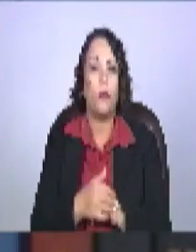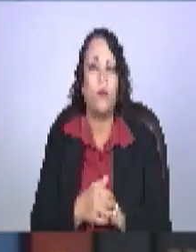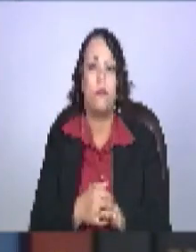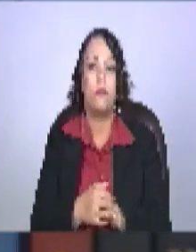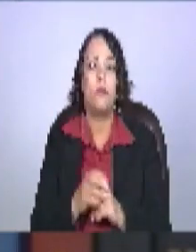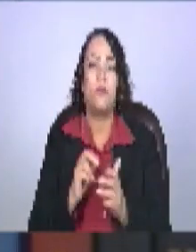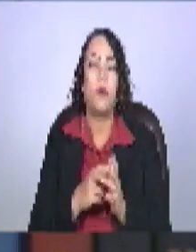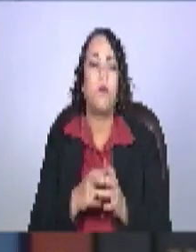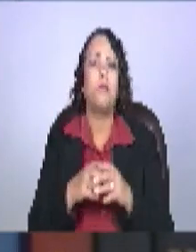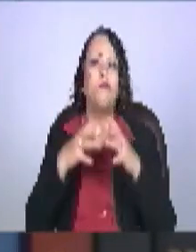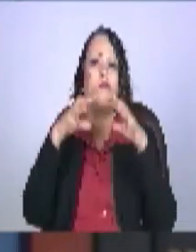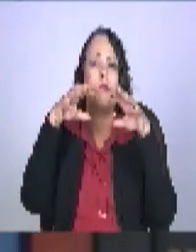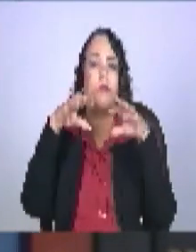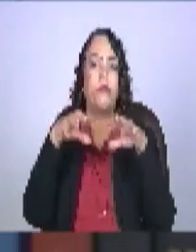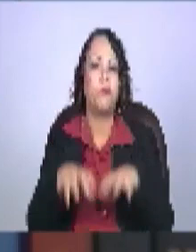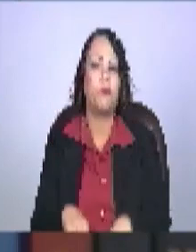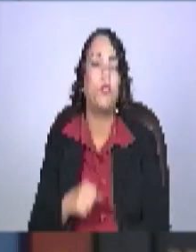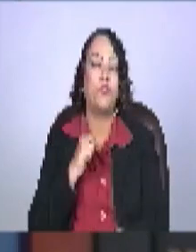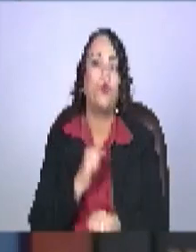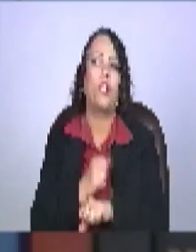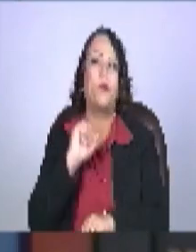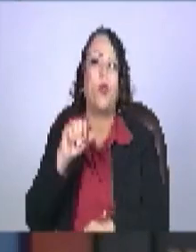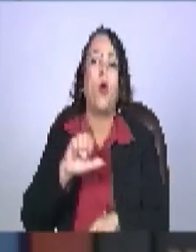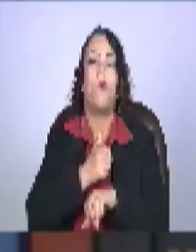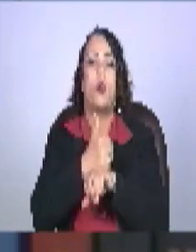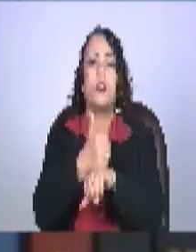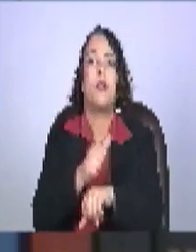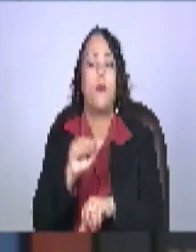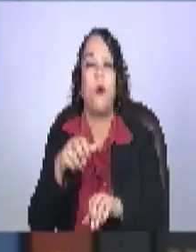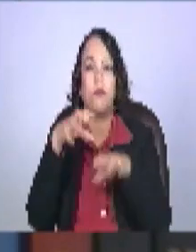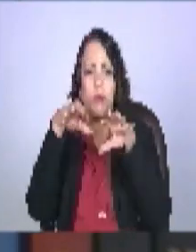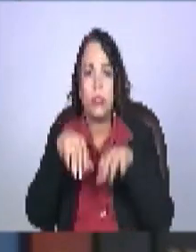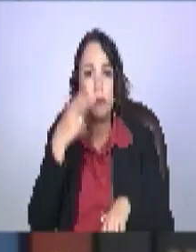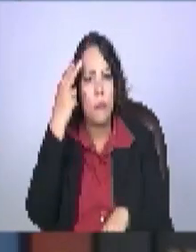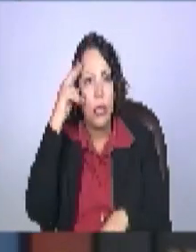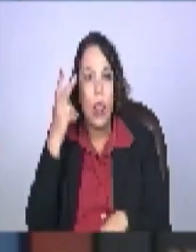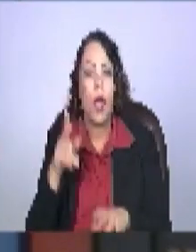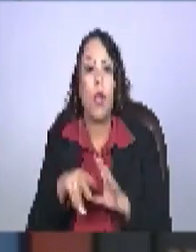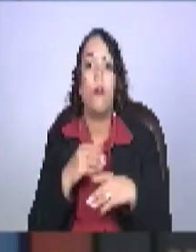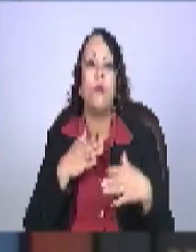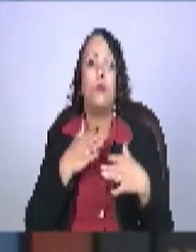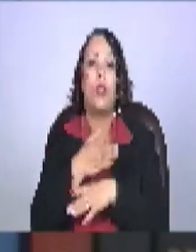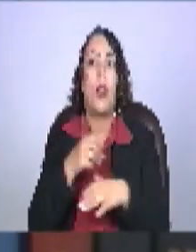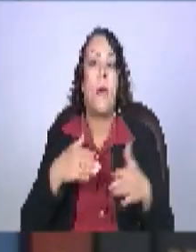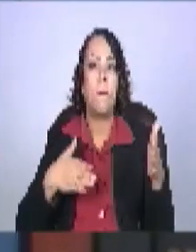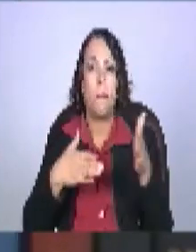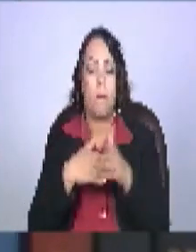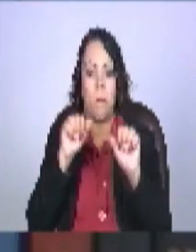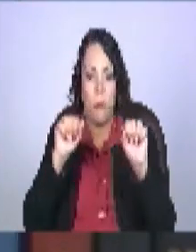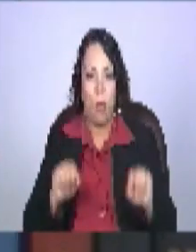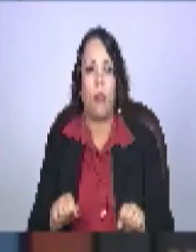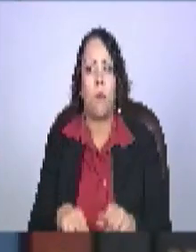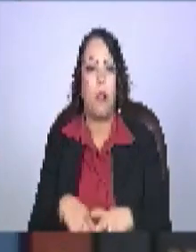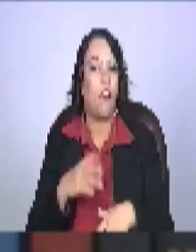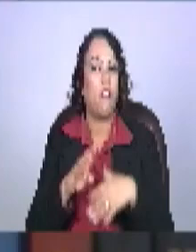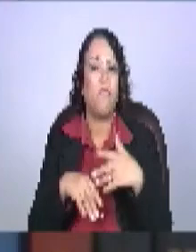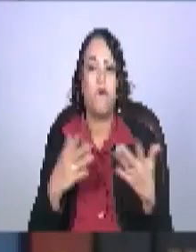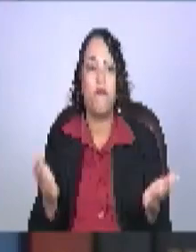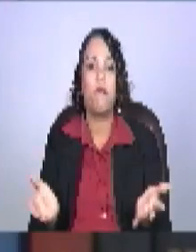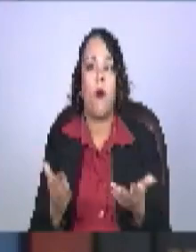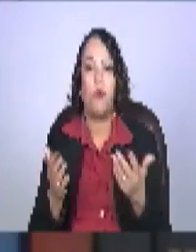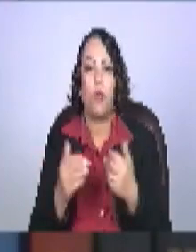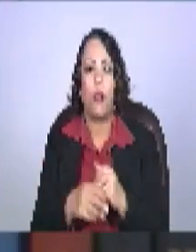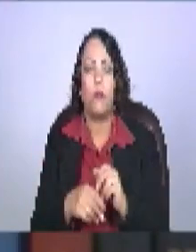هينهار المؤسسه هم بيشتغلوا فيها تنهار بمعنى ايه تدخل اي مكتب تلاقيه مترهل